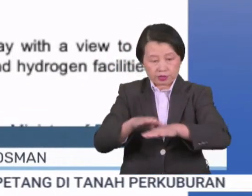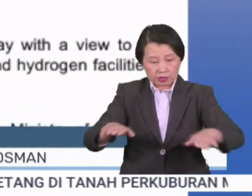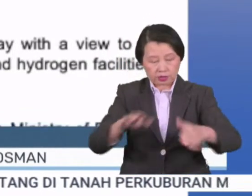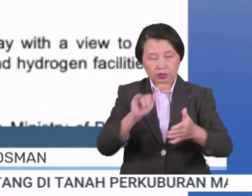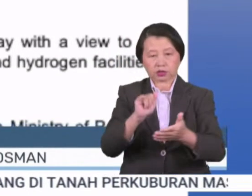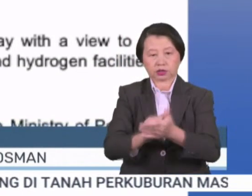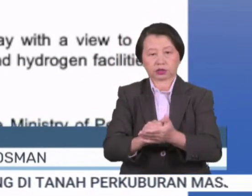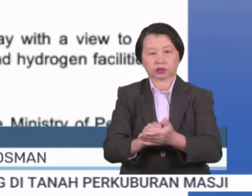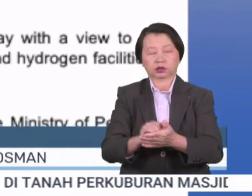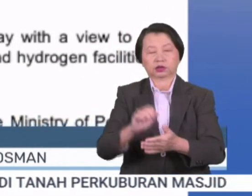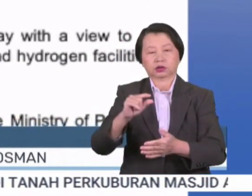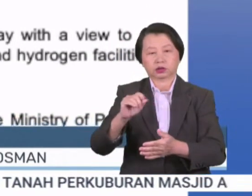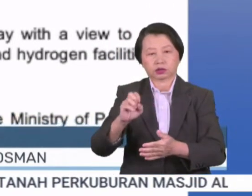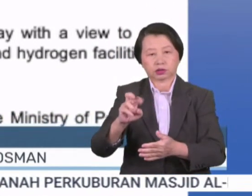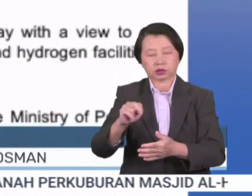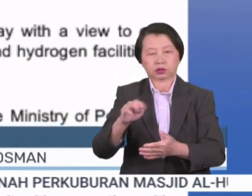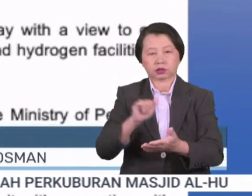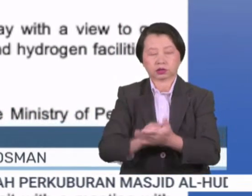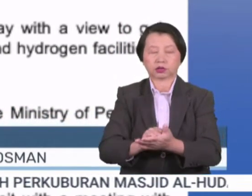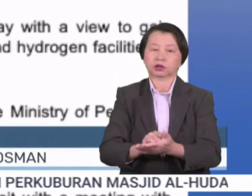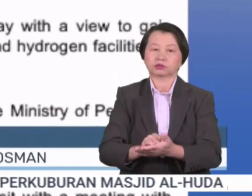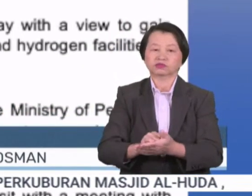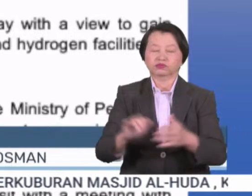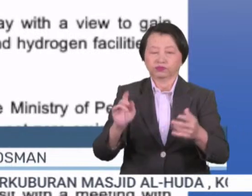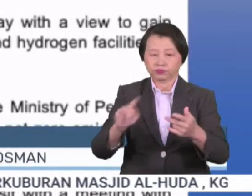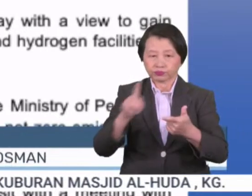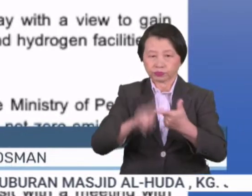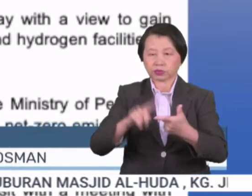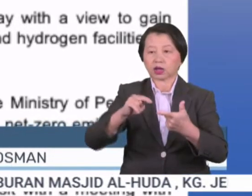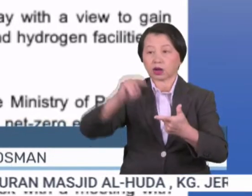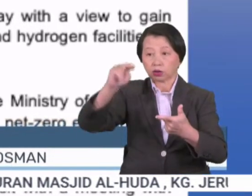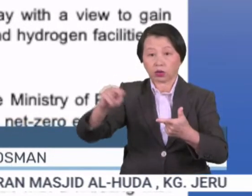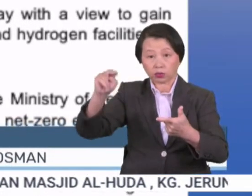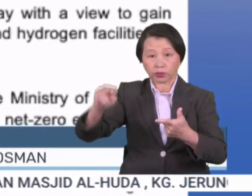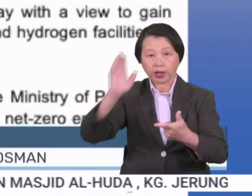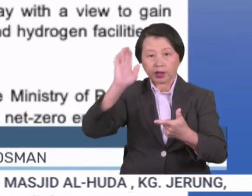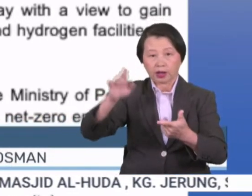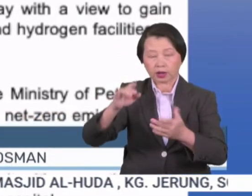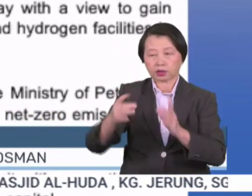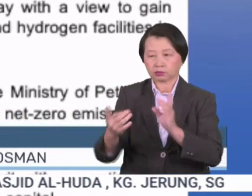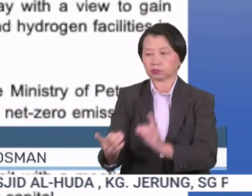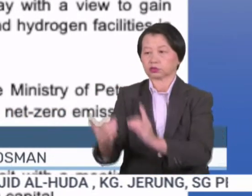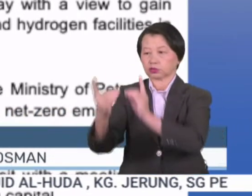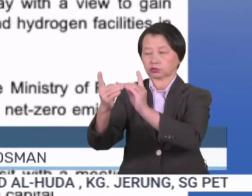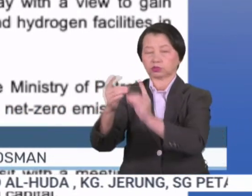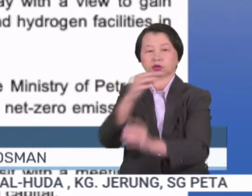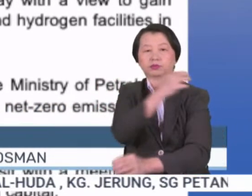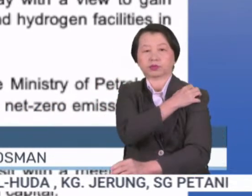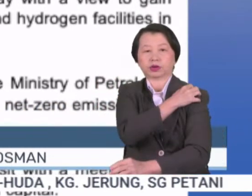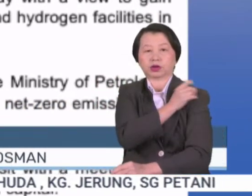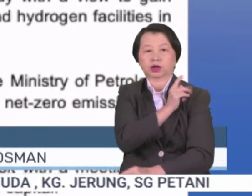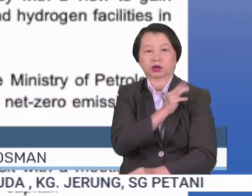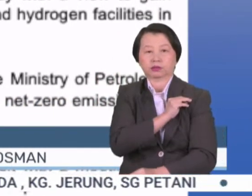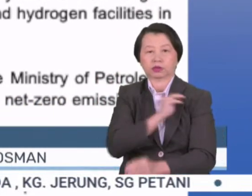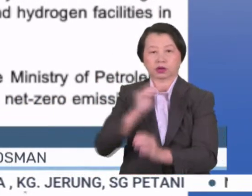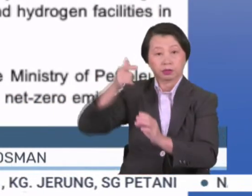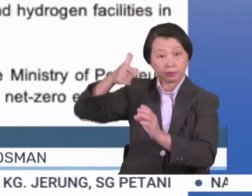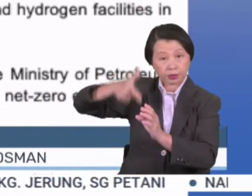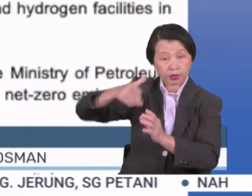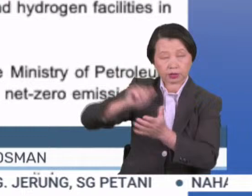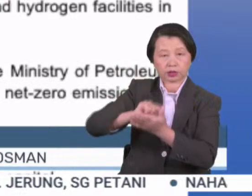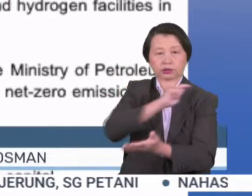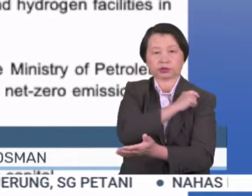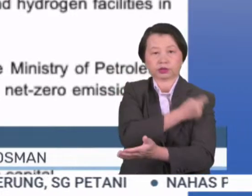kemudahan hidrogen di bergen semasa di Norway Premier juga akan mengadakan pertemuan dengan pegawai Kementerian Petroleum dan